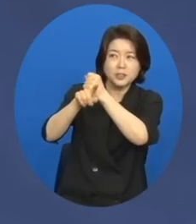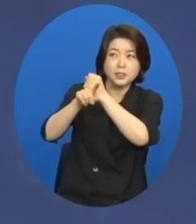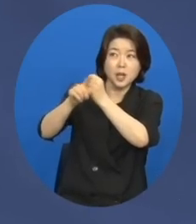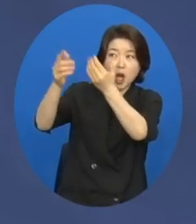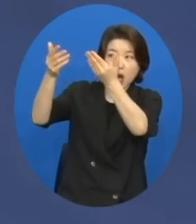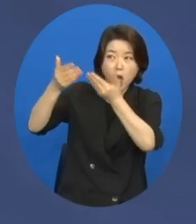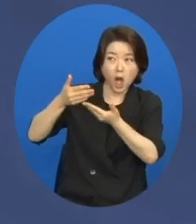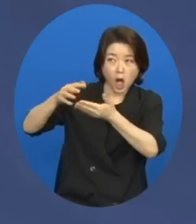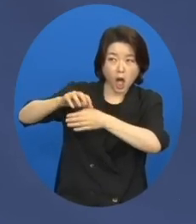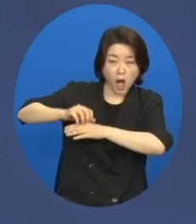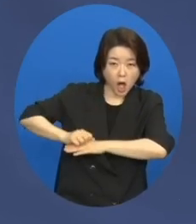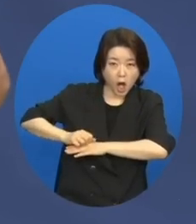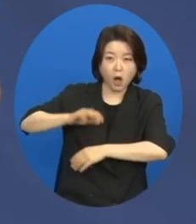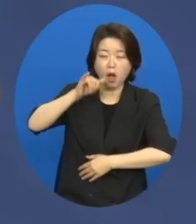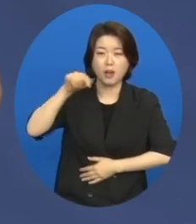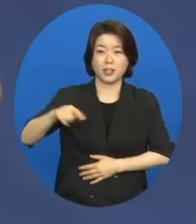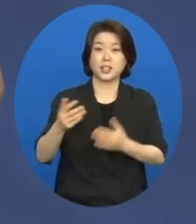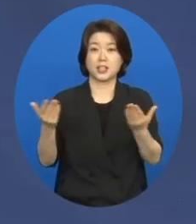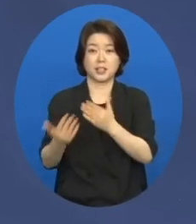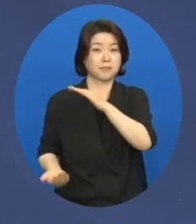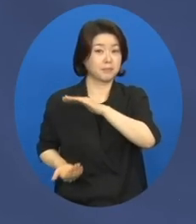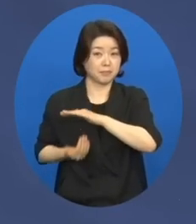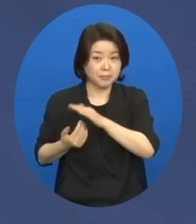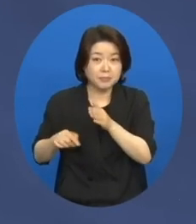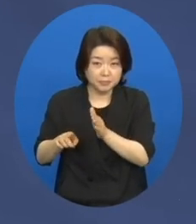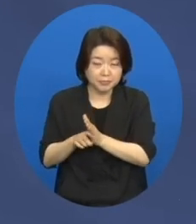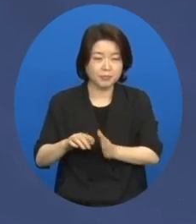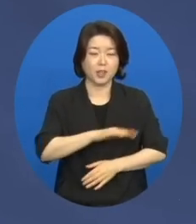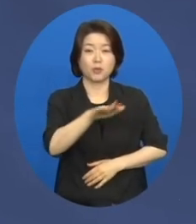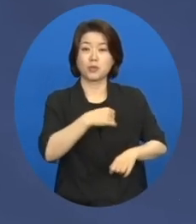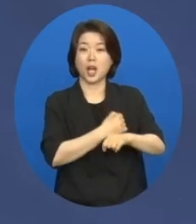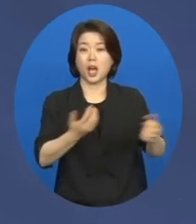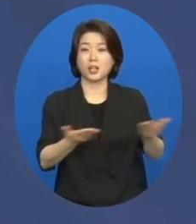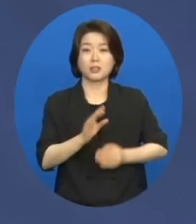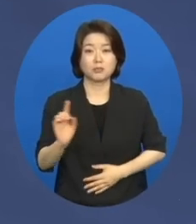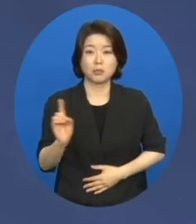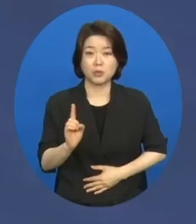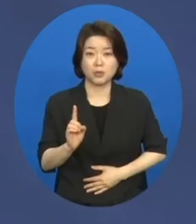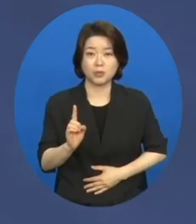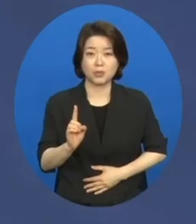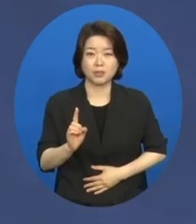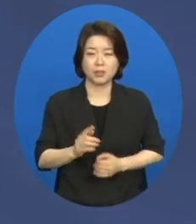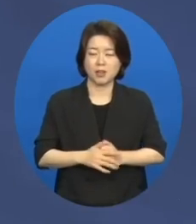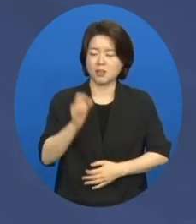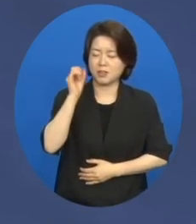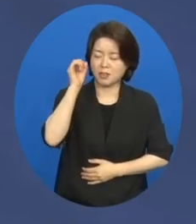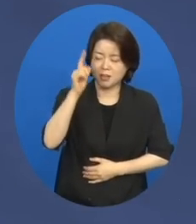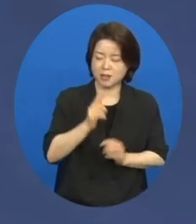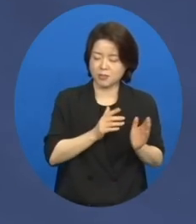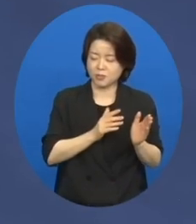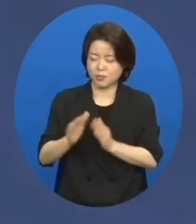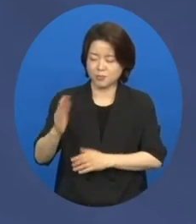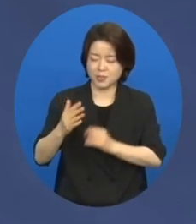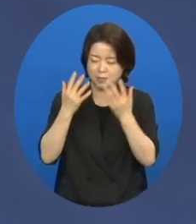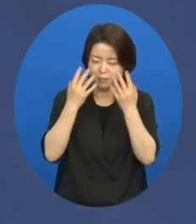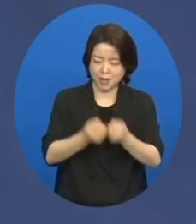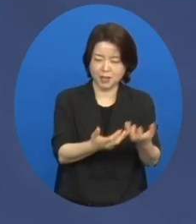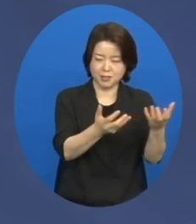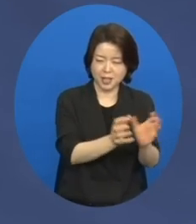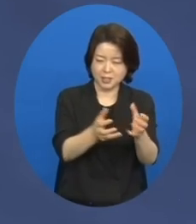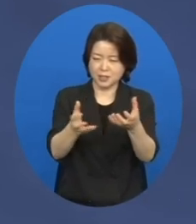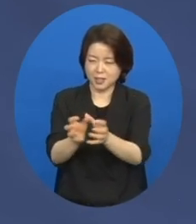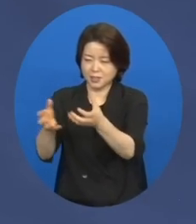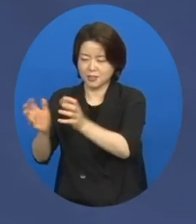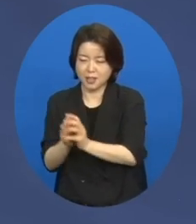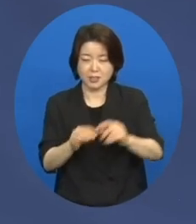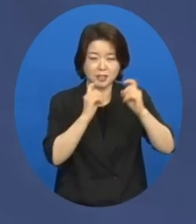던져놓고 이 일이 이루어지기 위해서 우리는 뭘 해야 되나. 너무도 뛰어나시고 준비된 많은 단체와 개인과